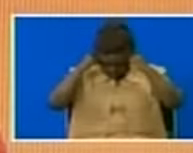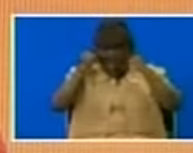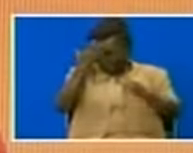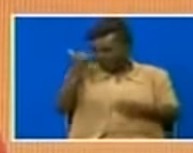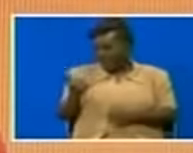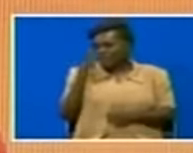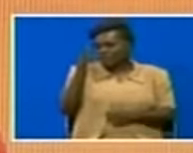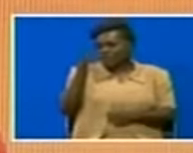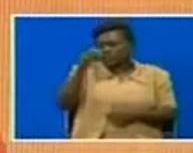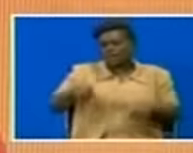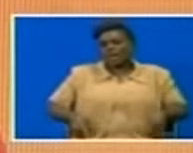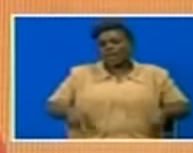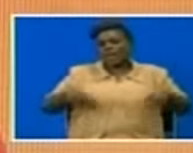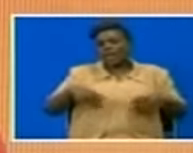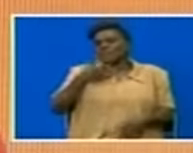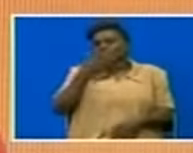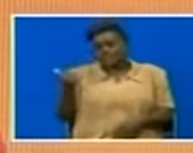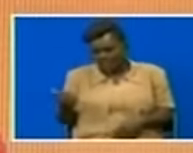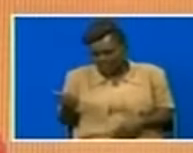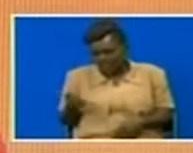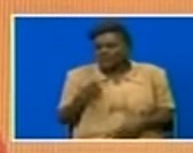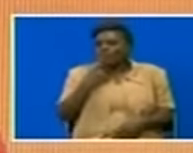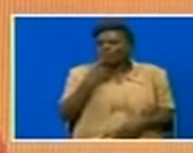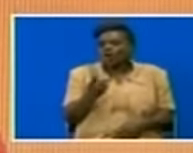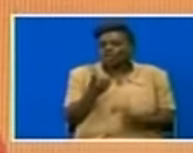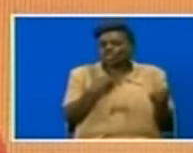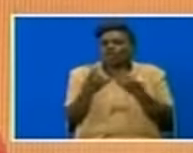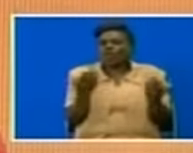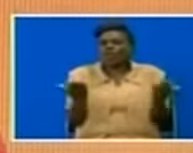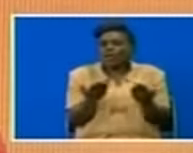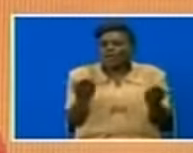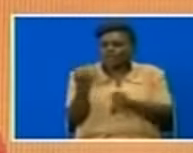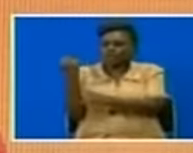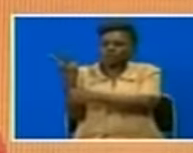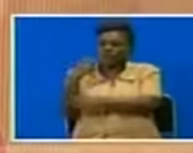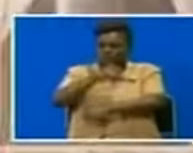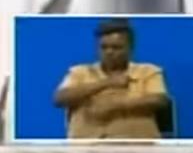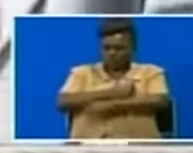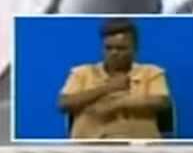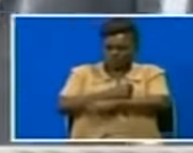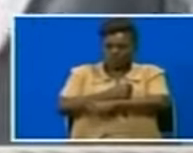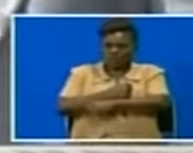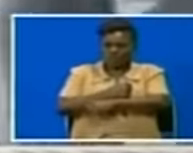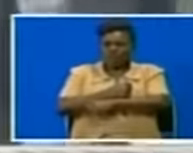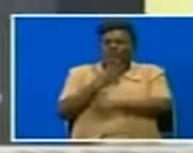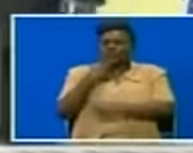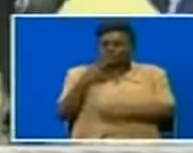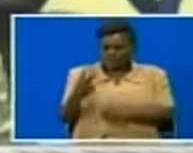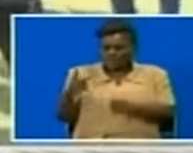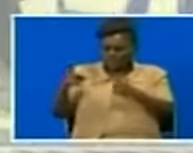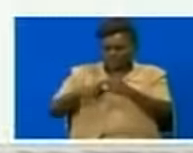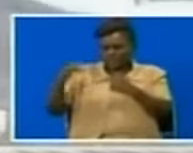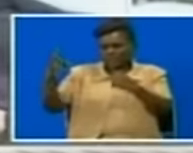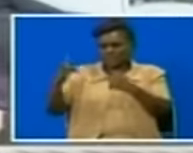wa maisha bora katika siku zijazo. Moi alikuwa akizungumza katika shule ya upili ya Kabarak, ambapo wanafunzi 268